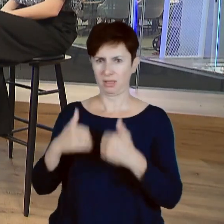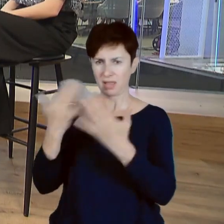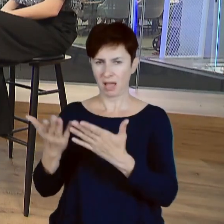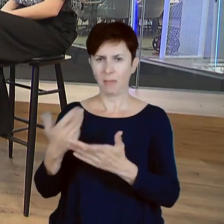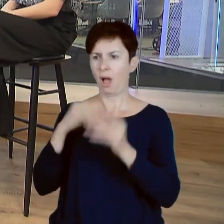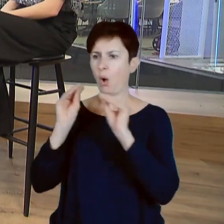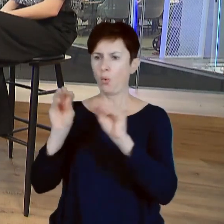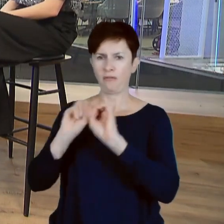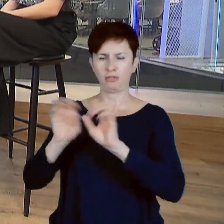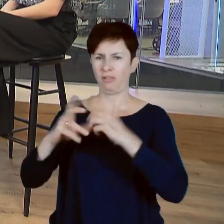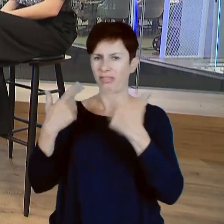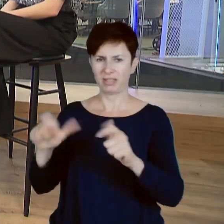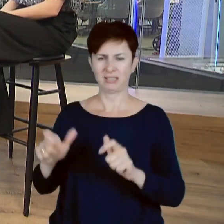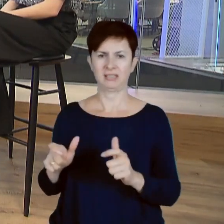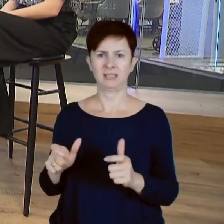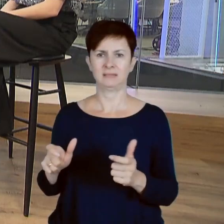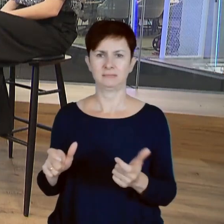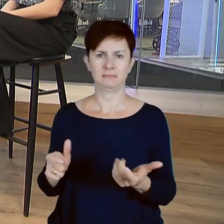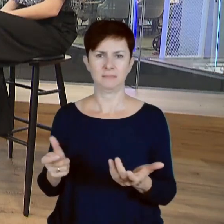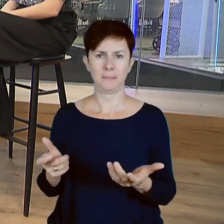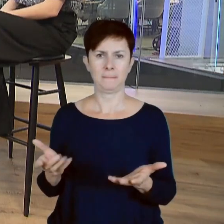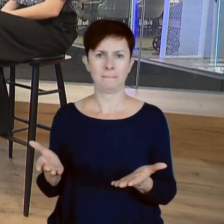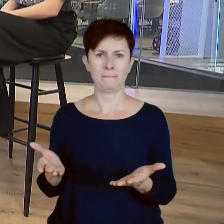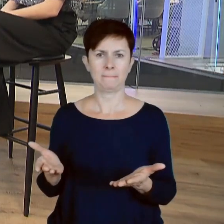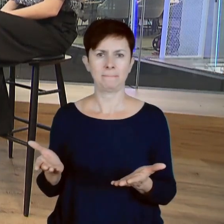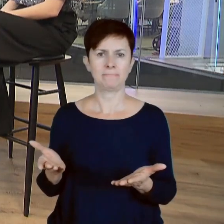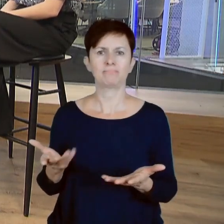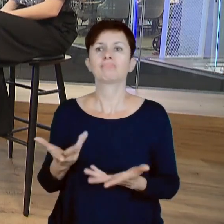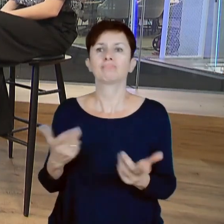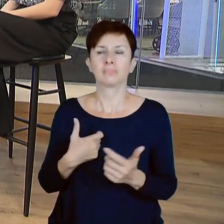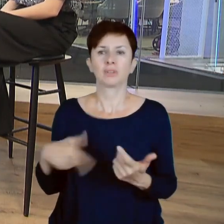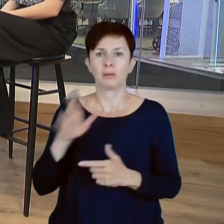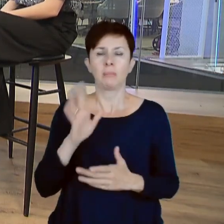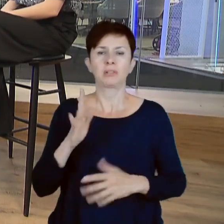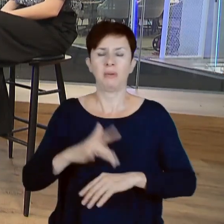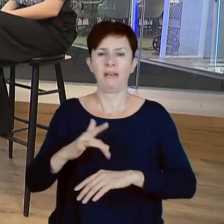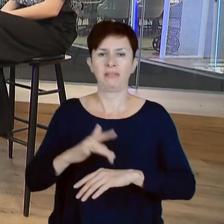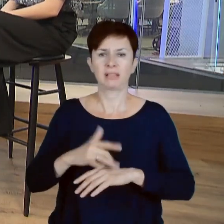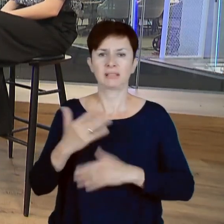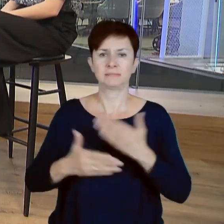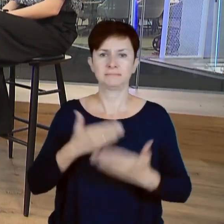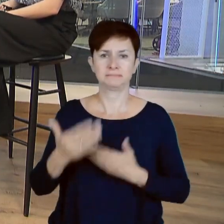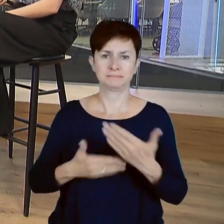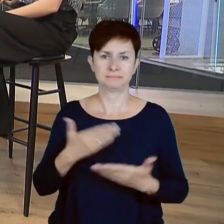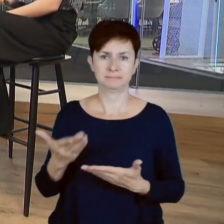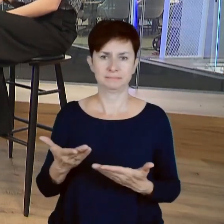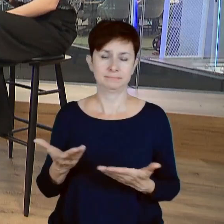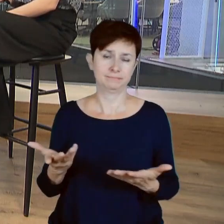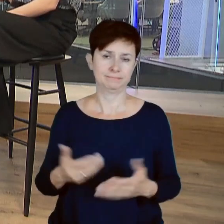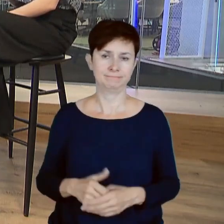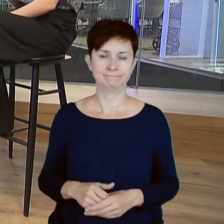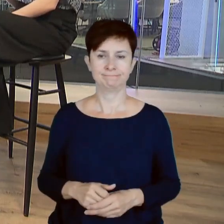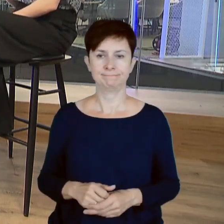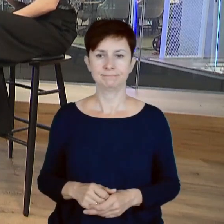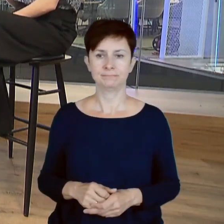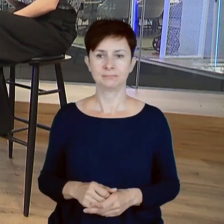to przychodzi, tak jakby side effects, prawda? No to mamy po prostu takie, jakie mamy rezultaty. Bo